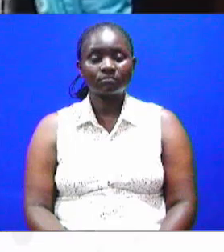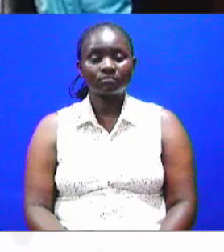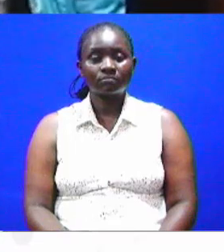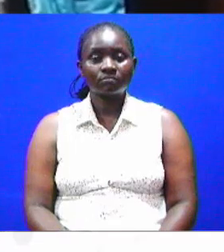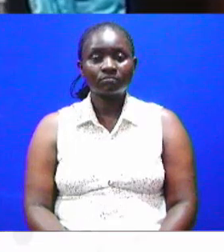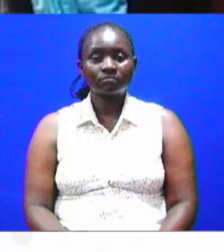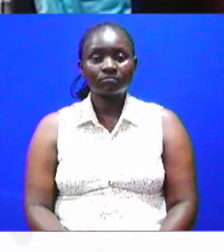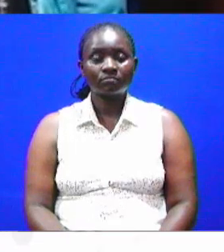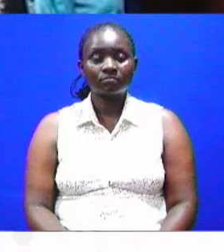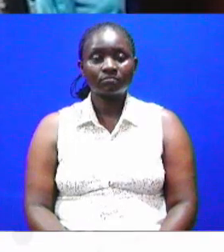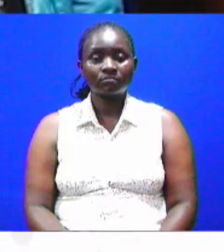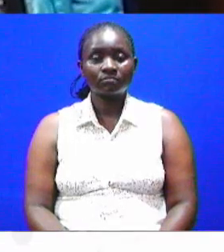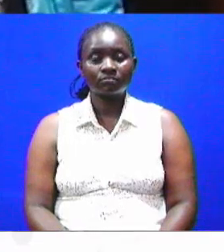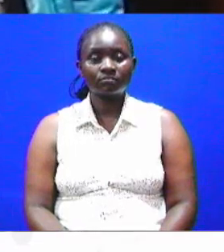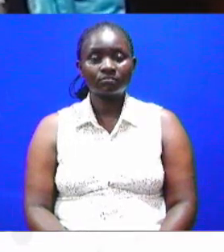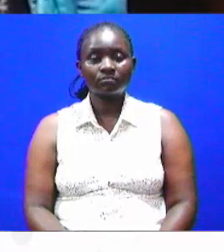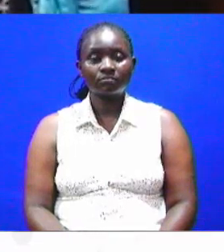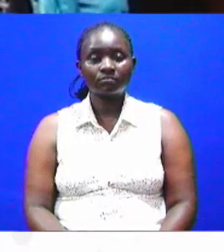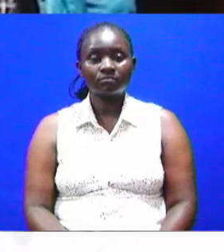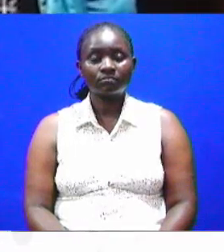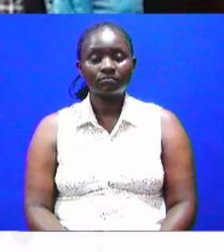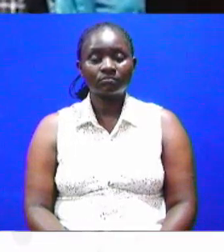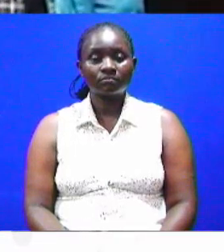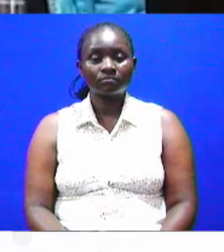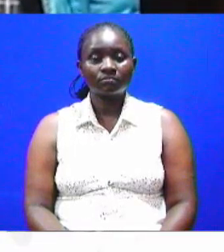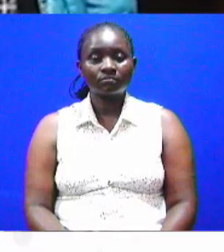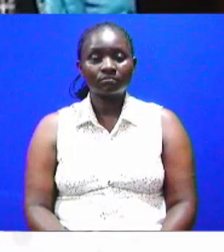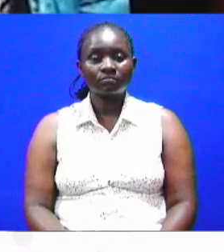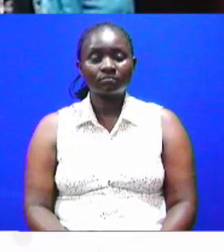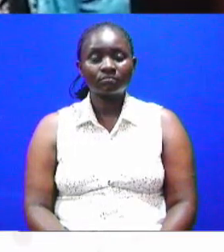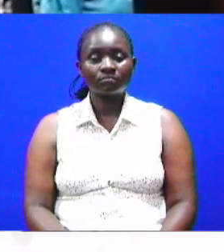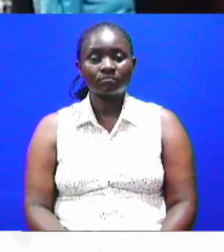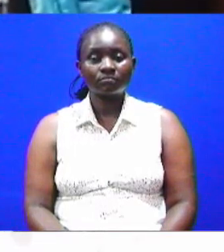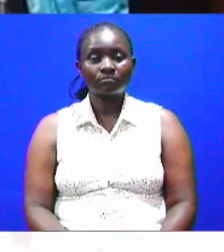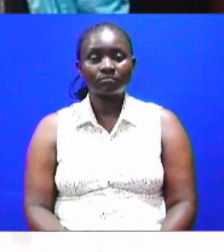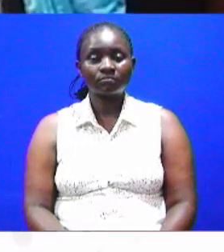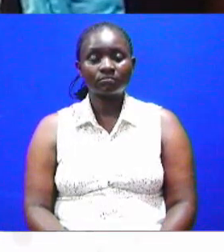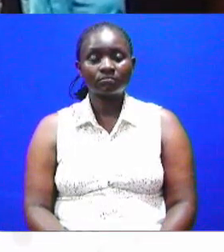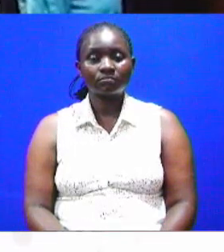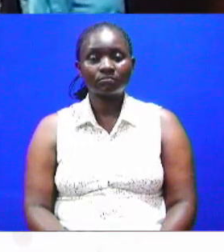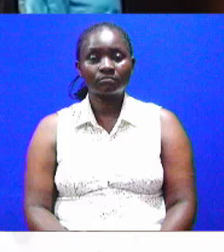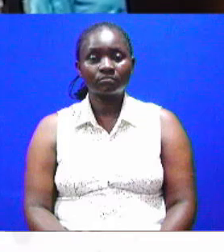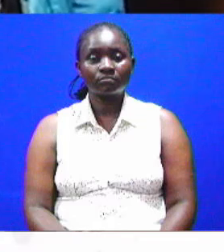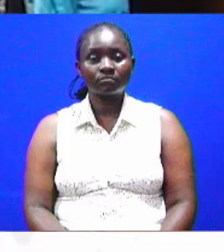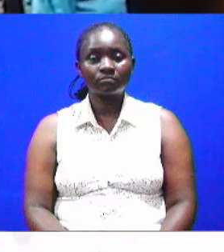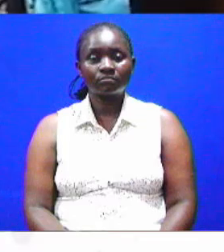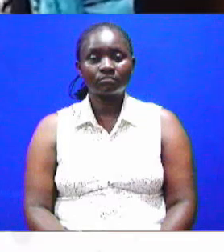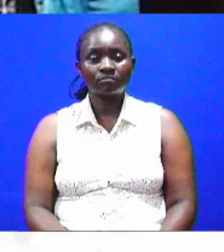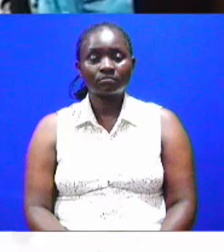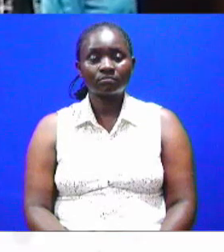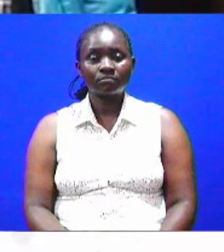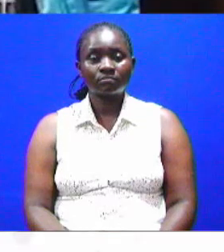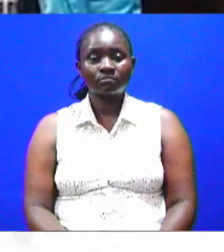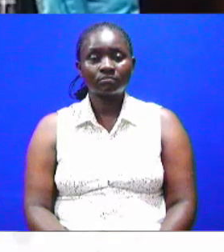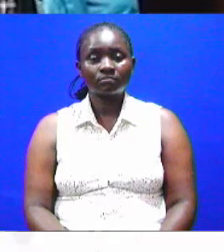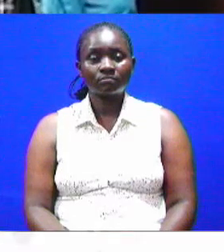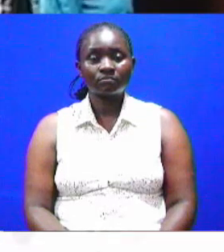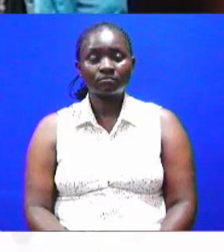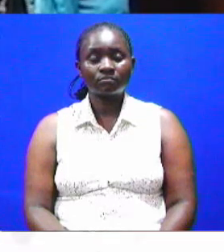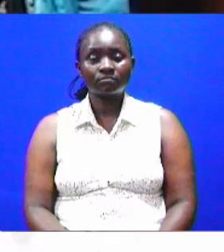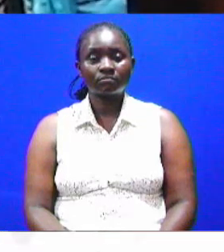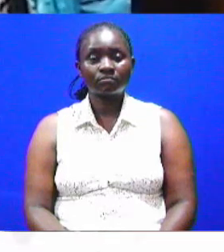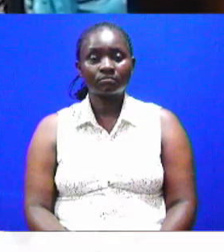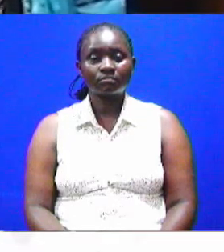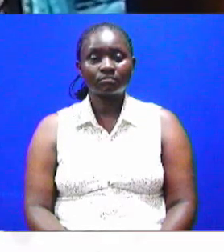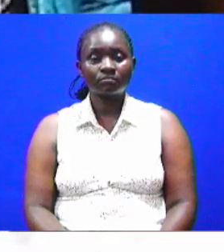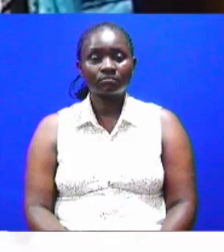goseniwa ndonzi baba akolemeremo ase bimagwa bonse baba aso gokonya abantu singa kiekira Buya mone gyara abantu